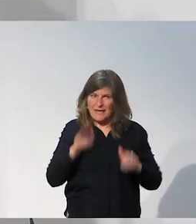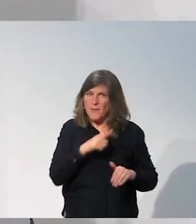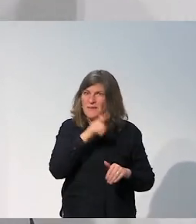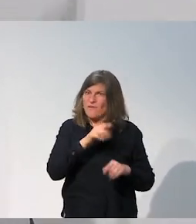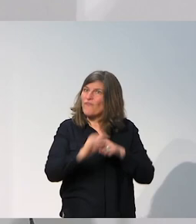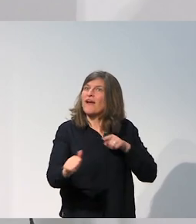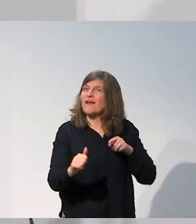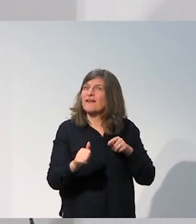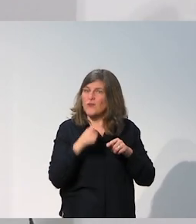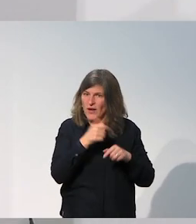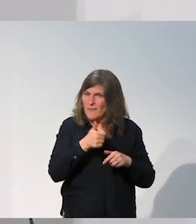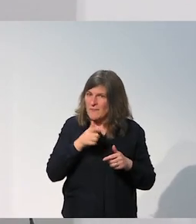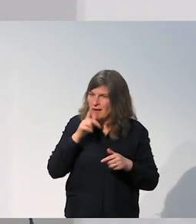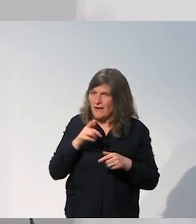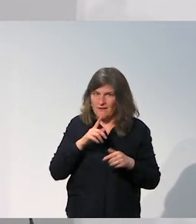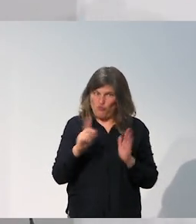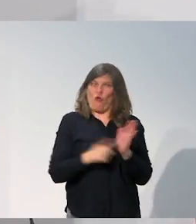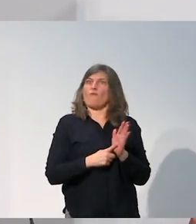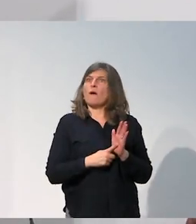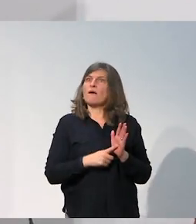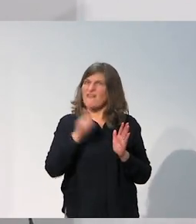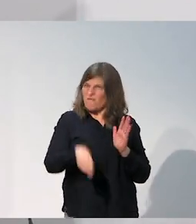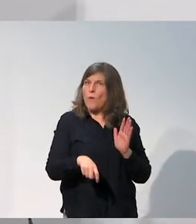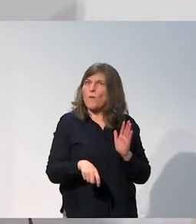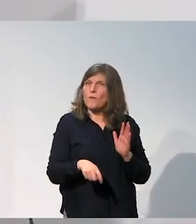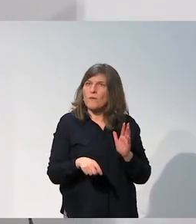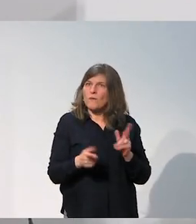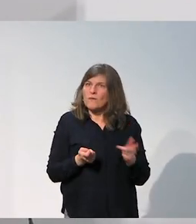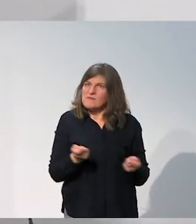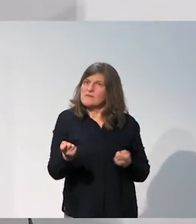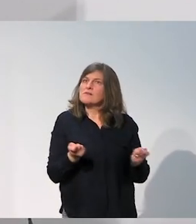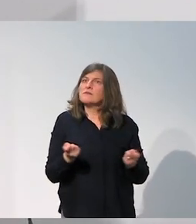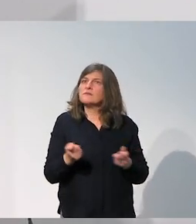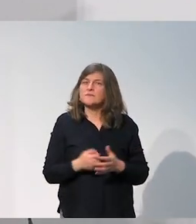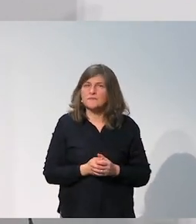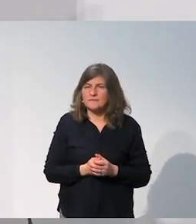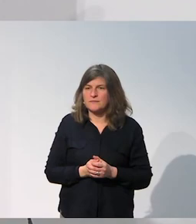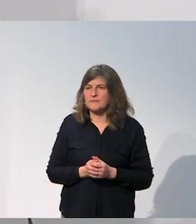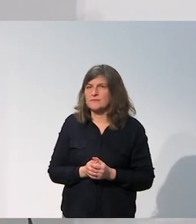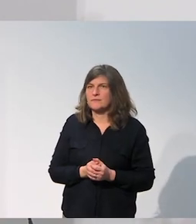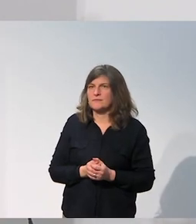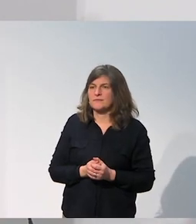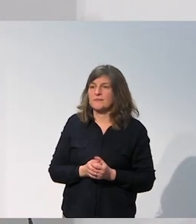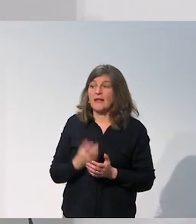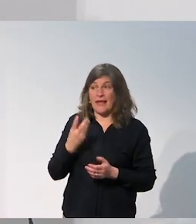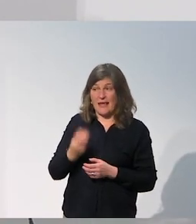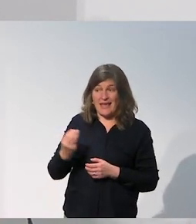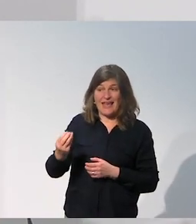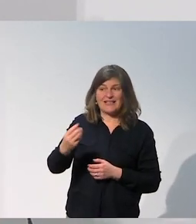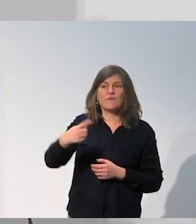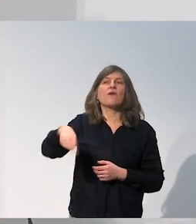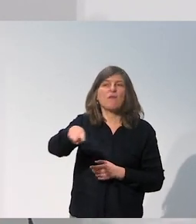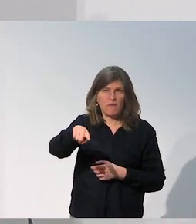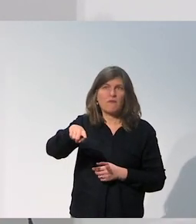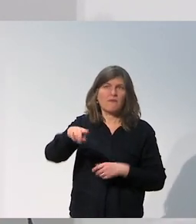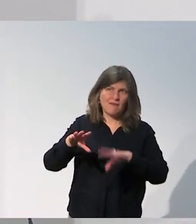sûr. Elle a un devoir. Voilà. Donc, les enfants occupe bien sûr